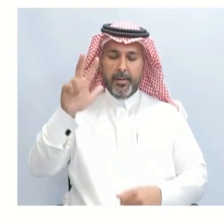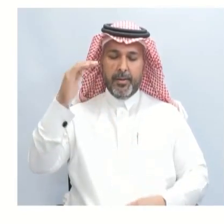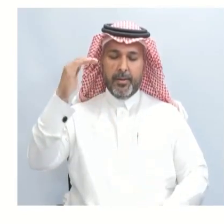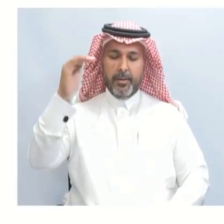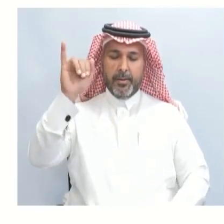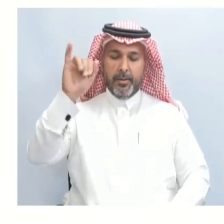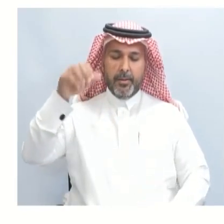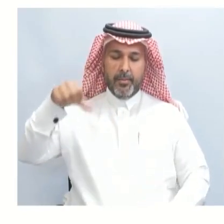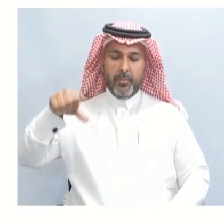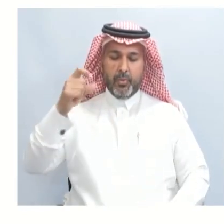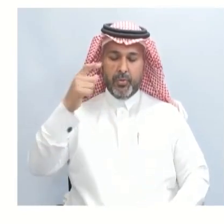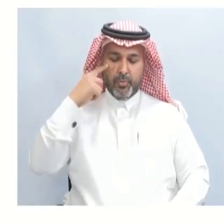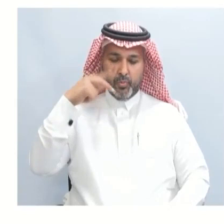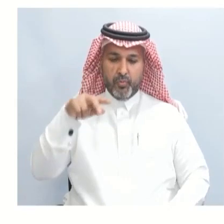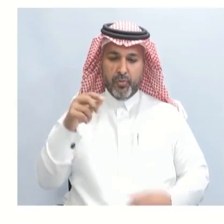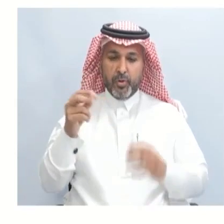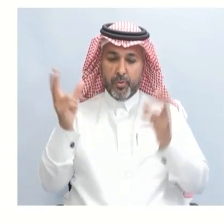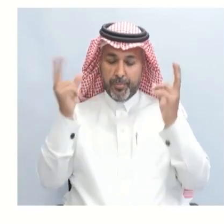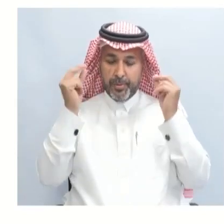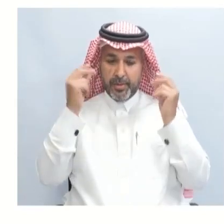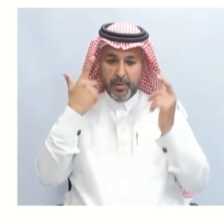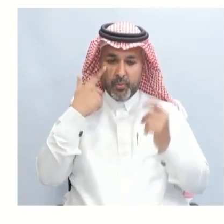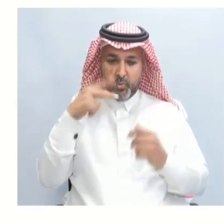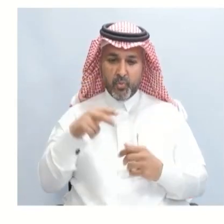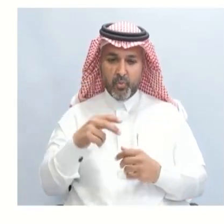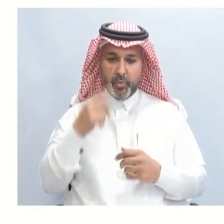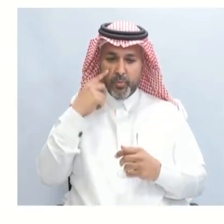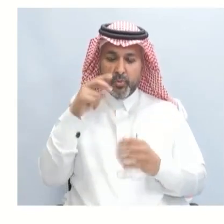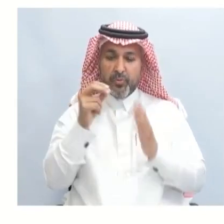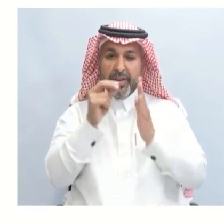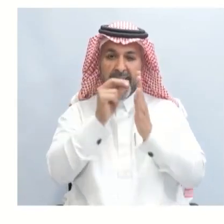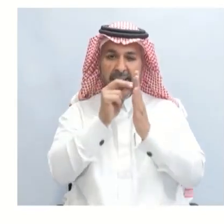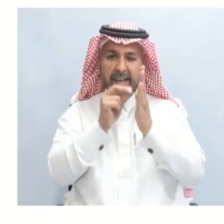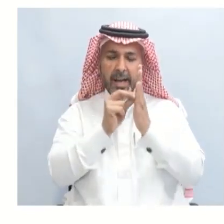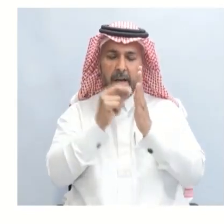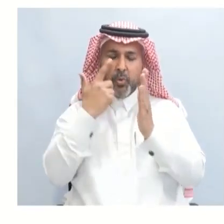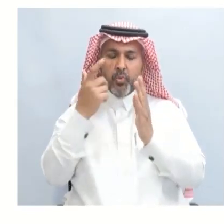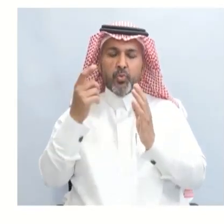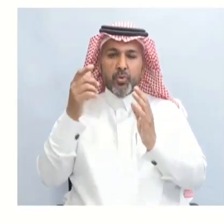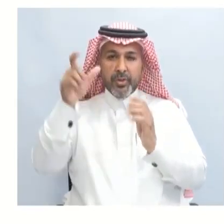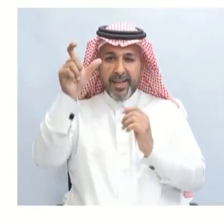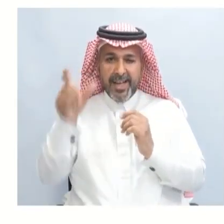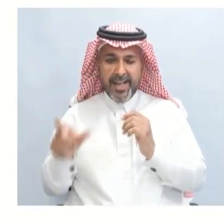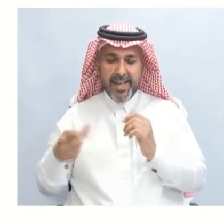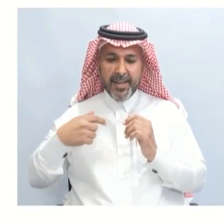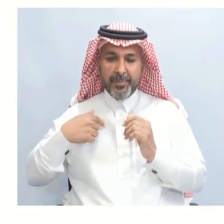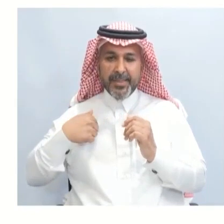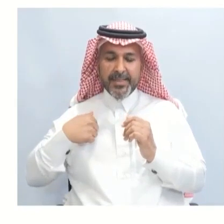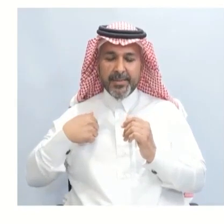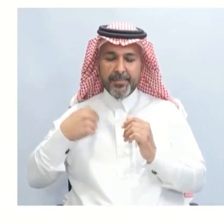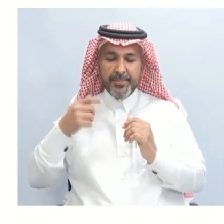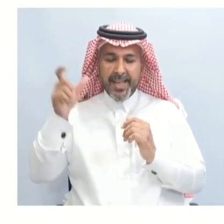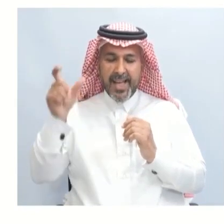الثالث واهدافي في درس اليوم اولا ان نصيغ قانون الجذب الكوني لنيوتن ان نربط بين قانون الذب الكوني